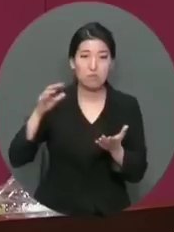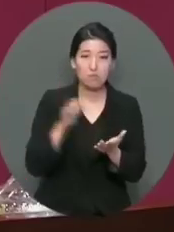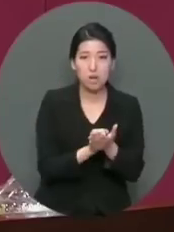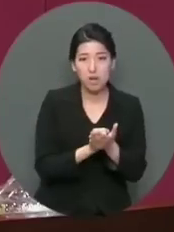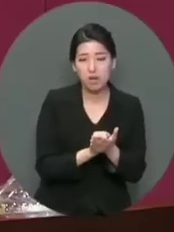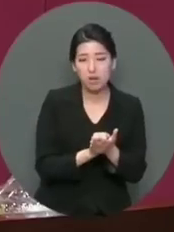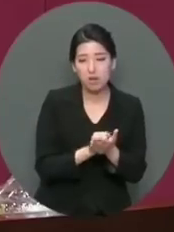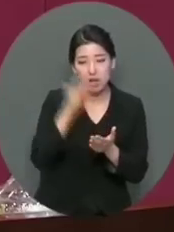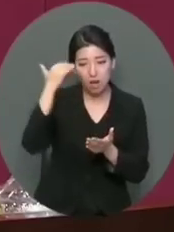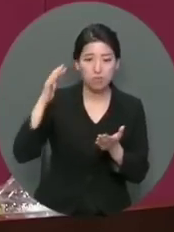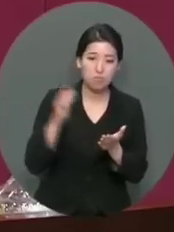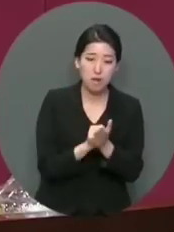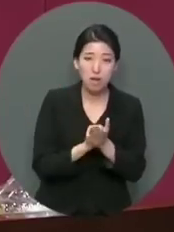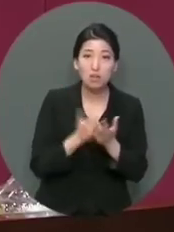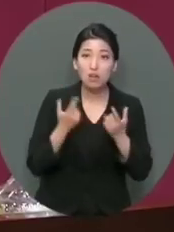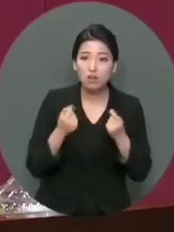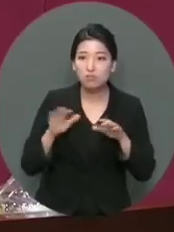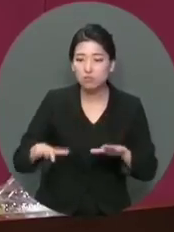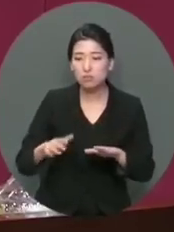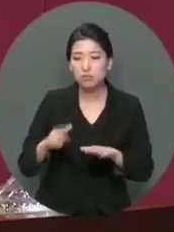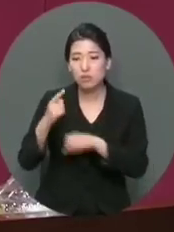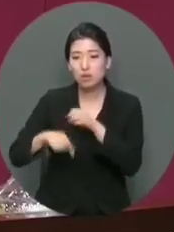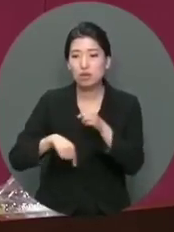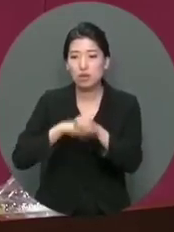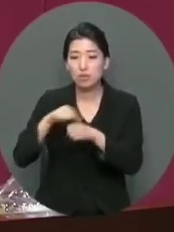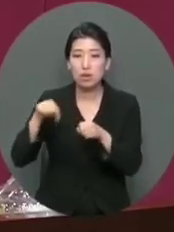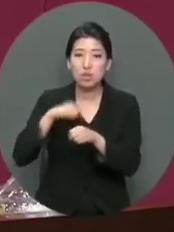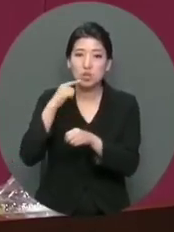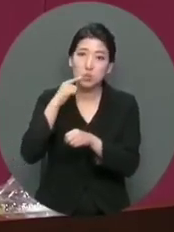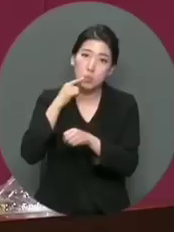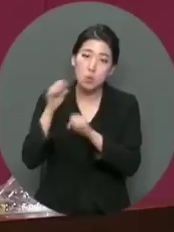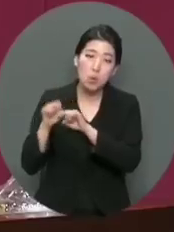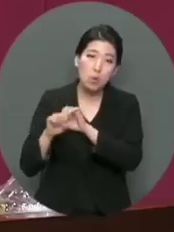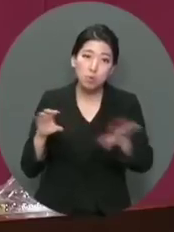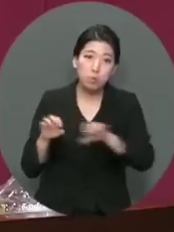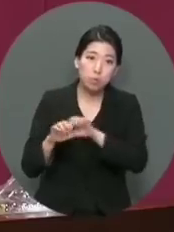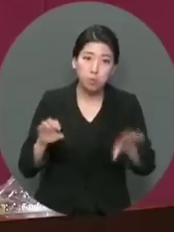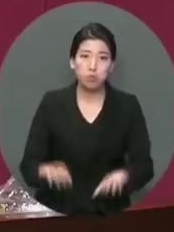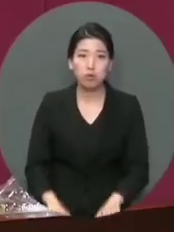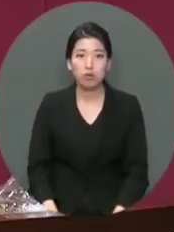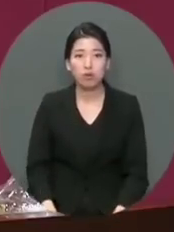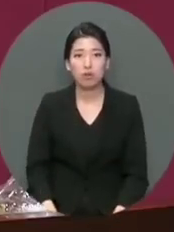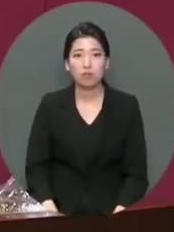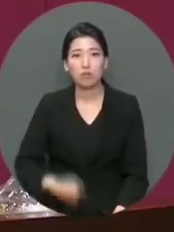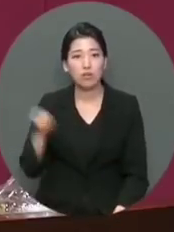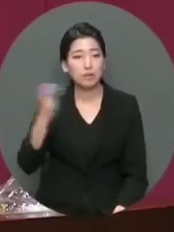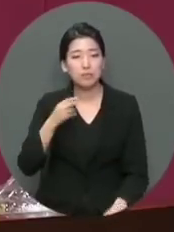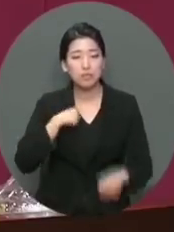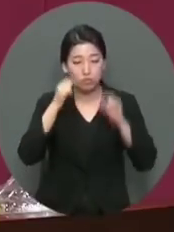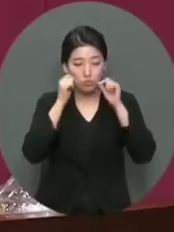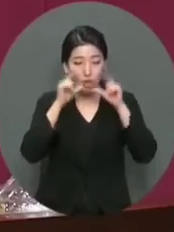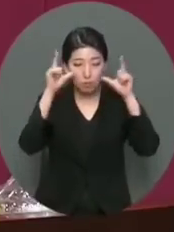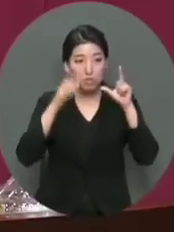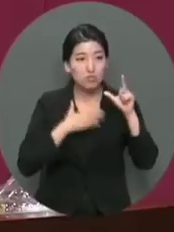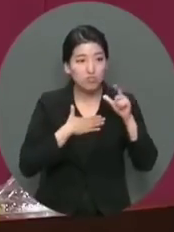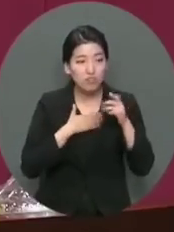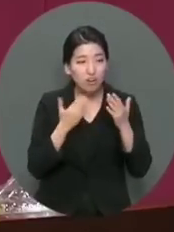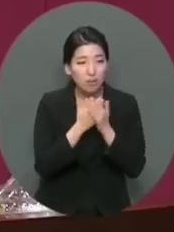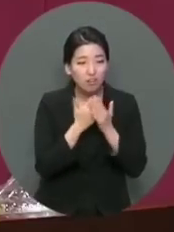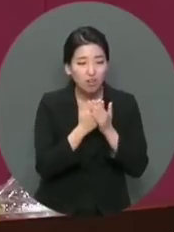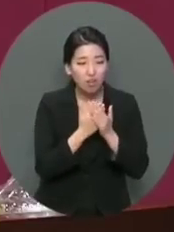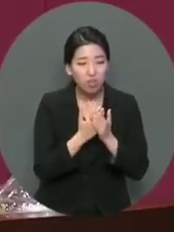대한민국을 위협하고 있습니다. 눈 떠보니 후진국이 됐다는 말이 들립니다. 세계 10위